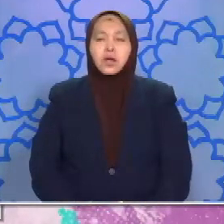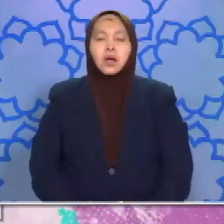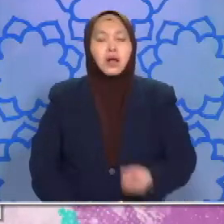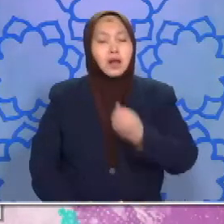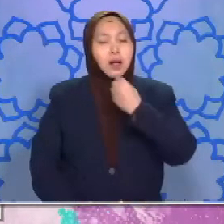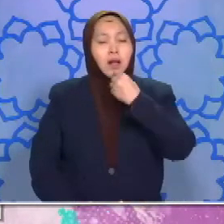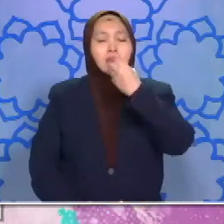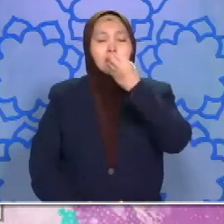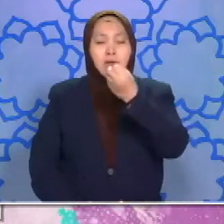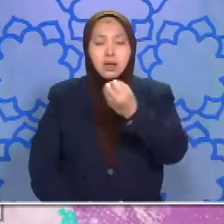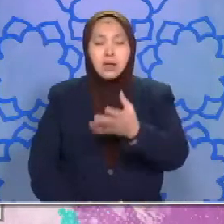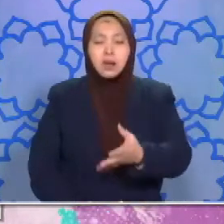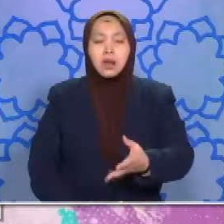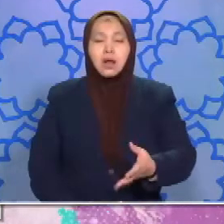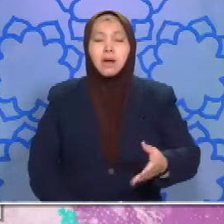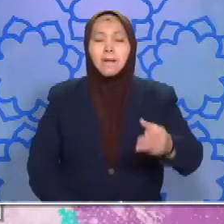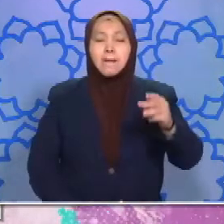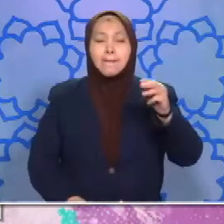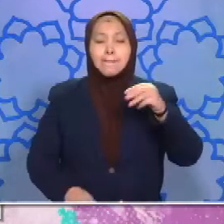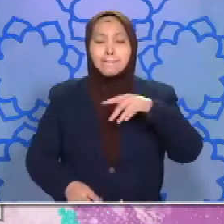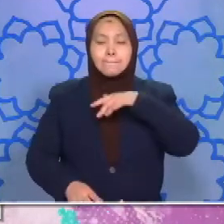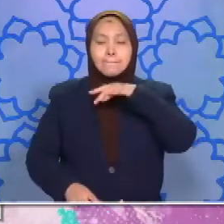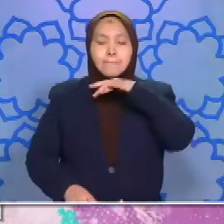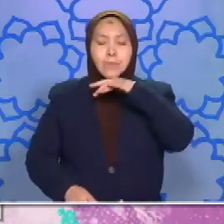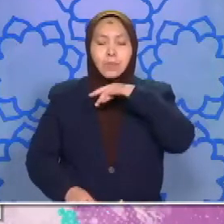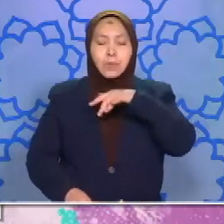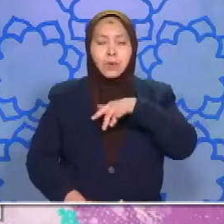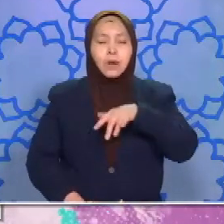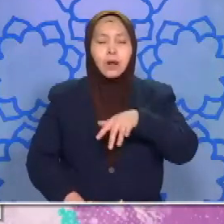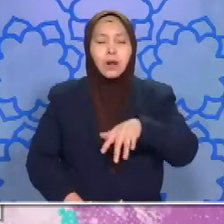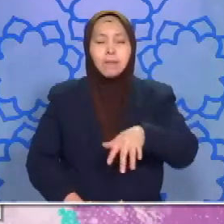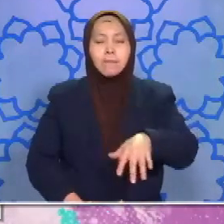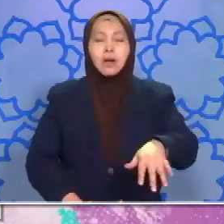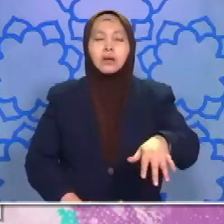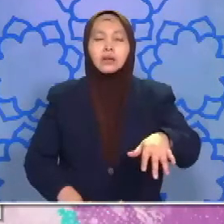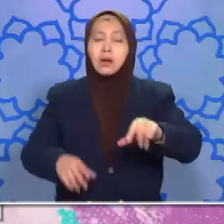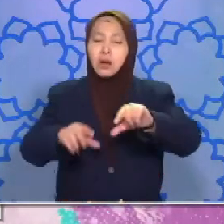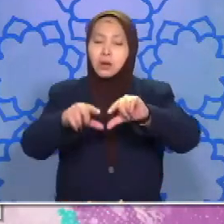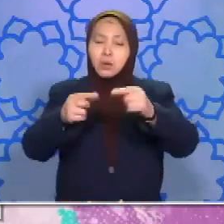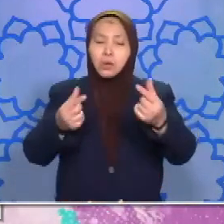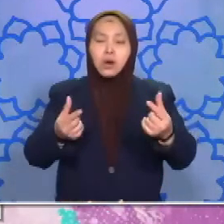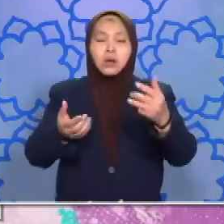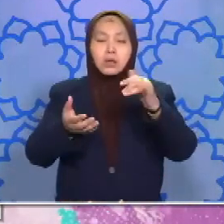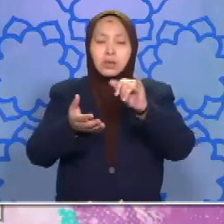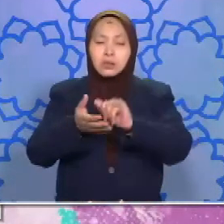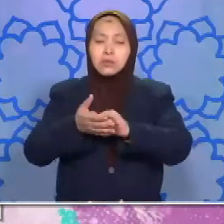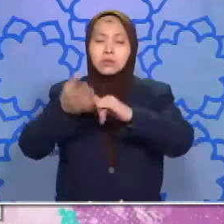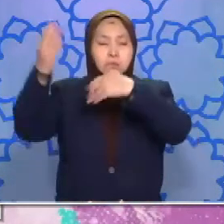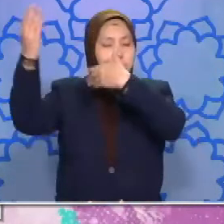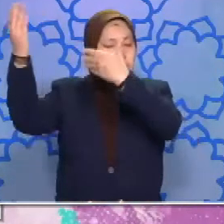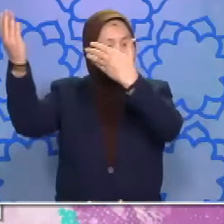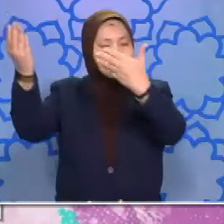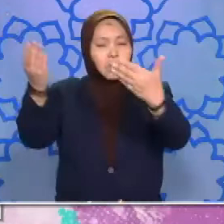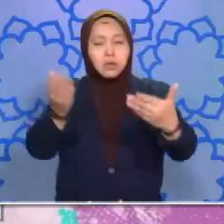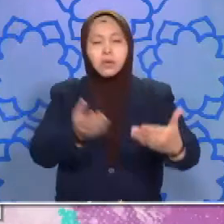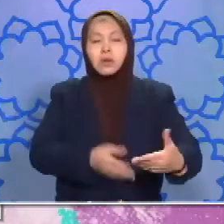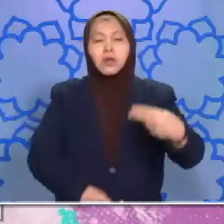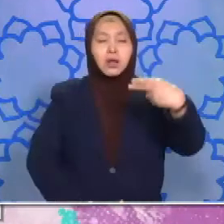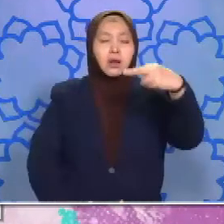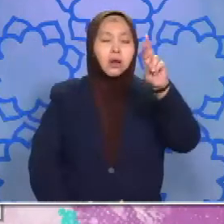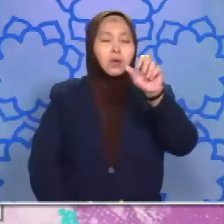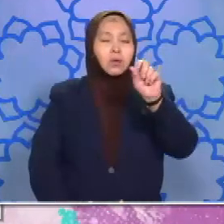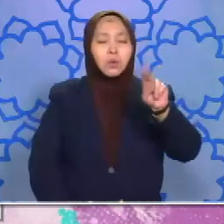قل نزله روح القدس من ربك